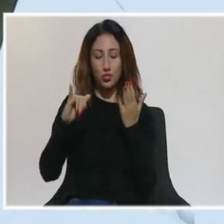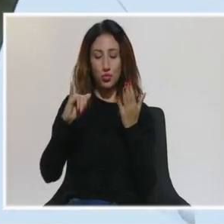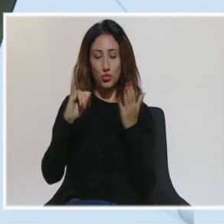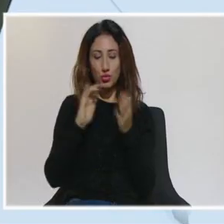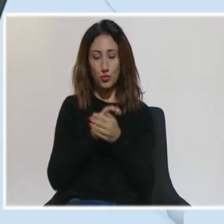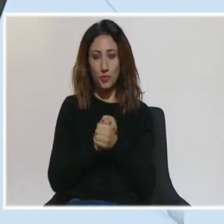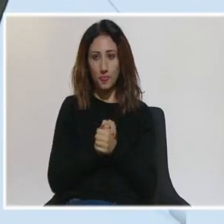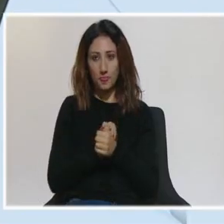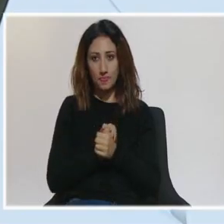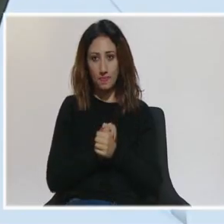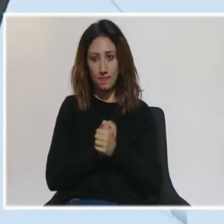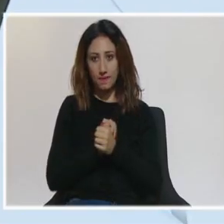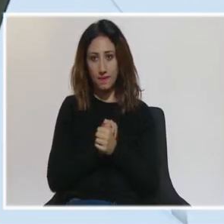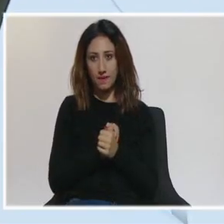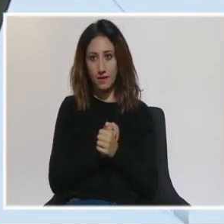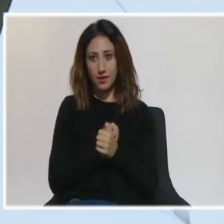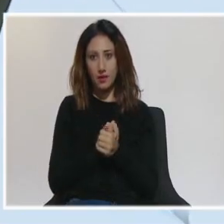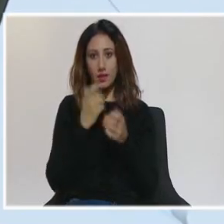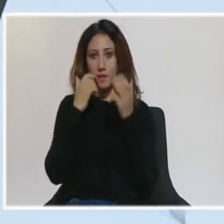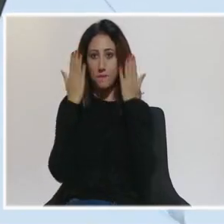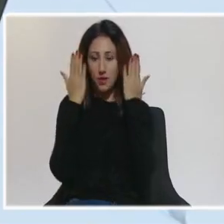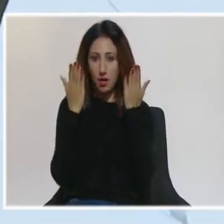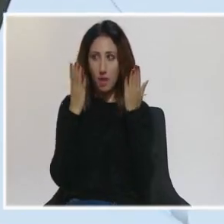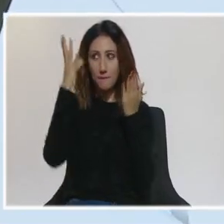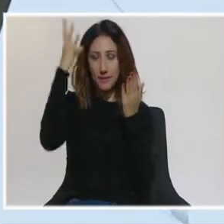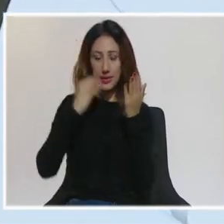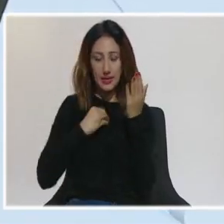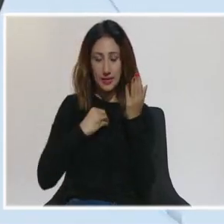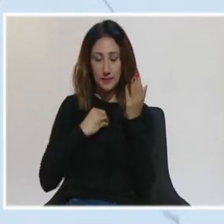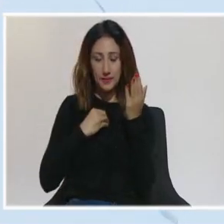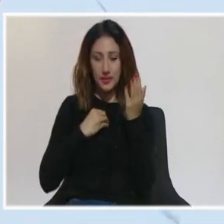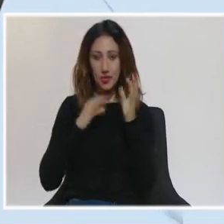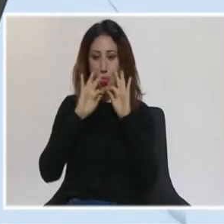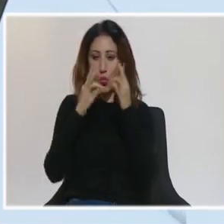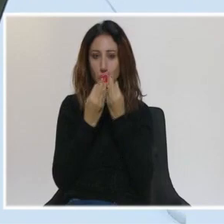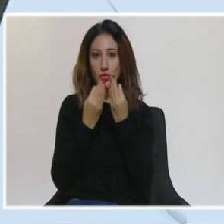اللي هي ايه يا رب كرمني في اسرتي